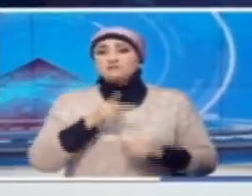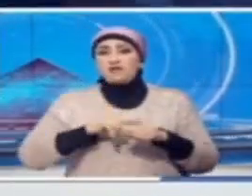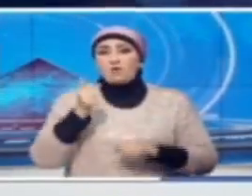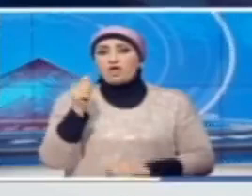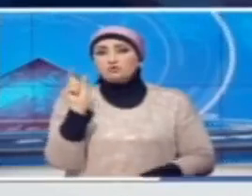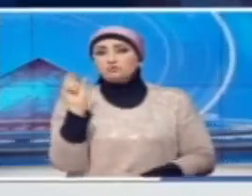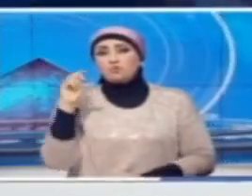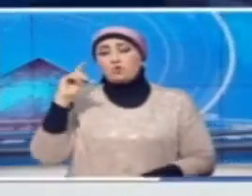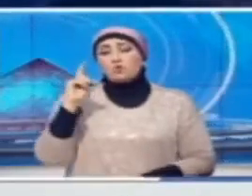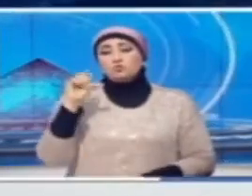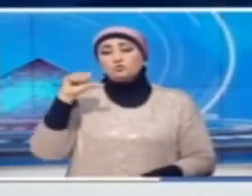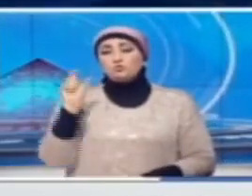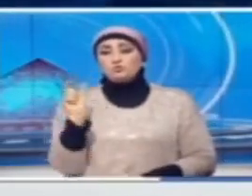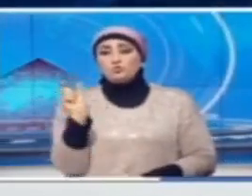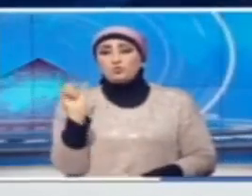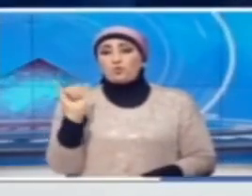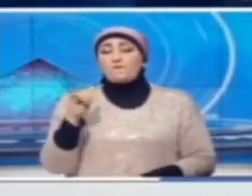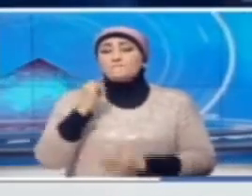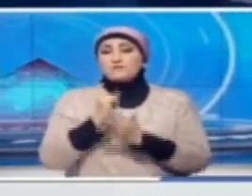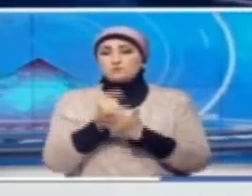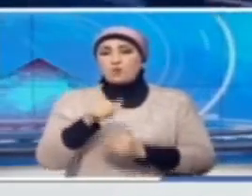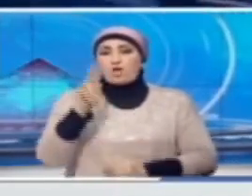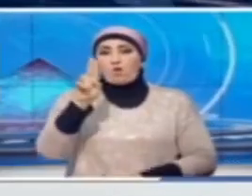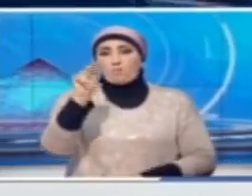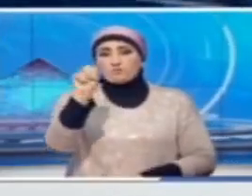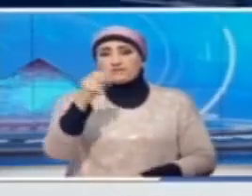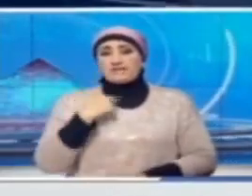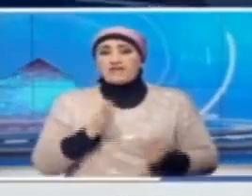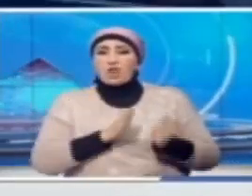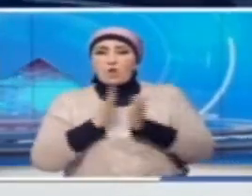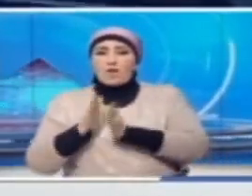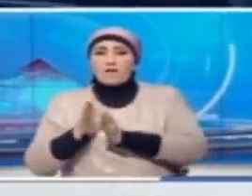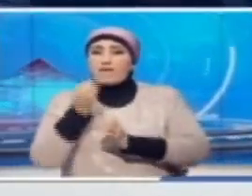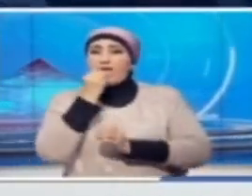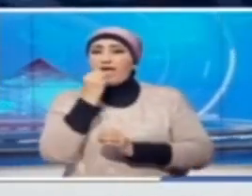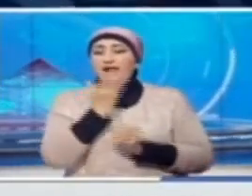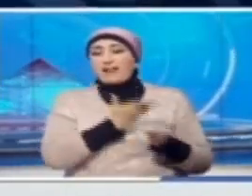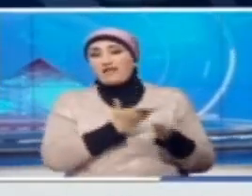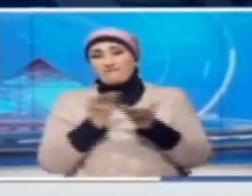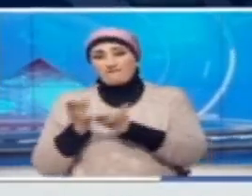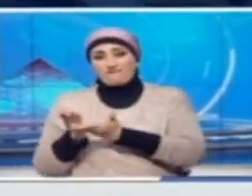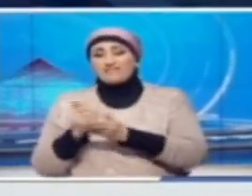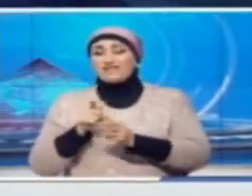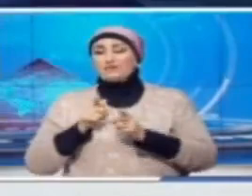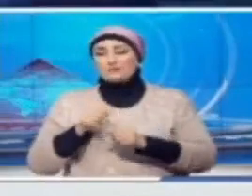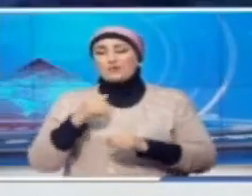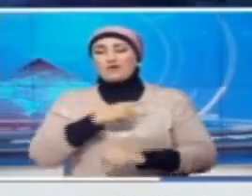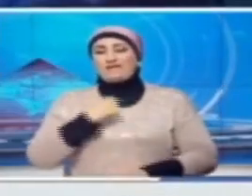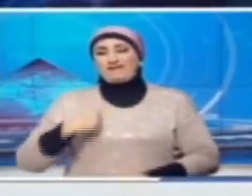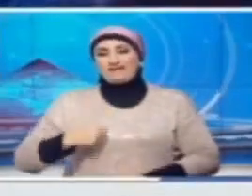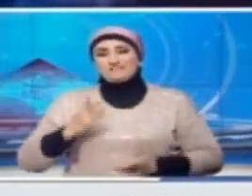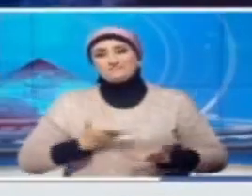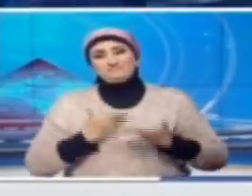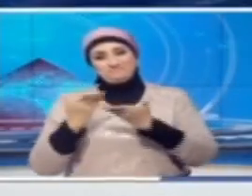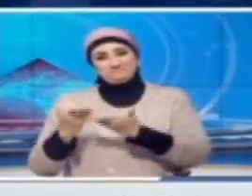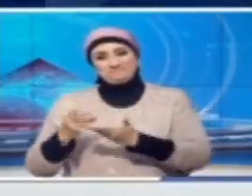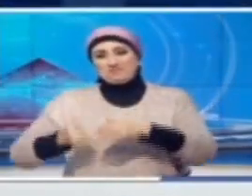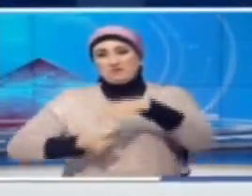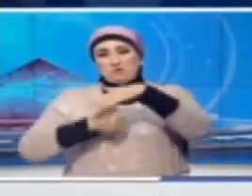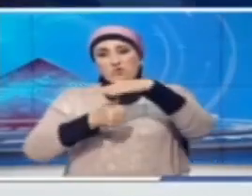المتحدة، وذلك على هامش مأدبة الغداء الذي أقامها رئيس الصيني شي جين بينغ على شرف رؤساء